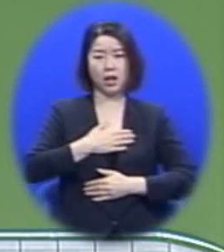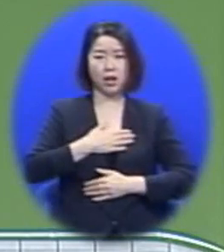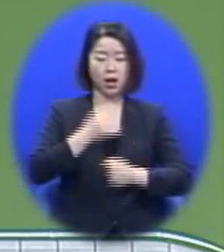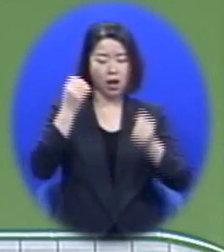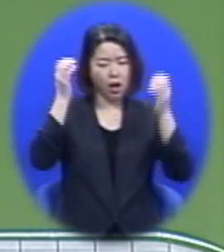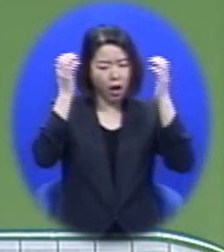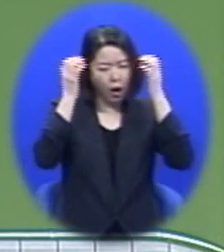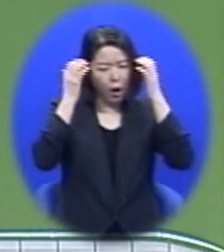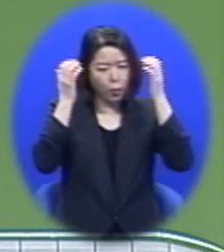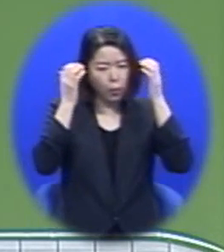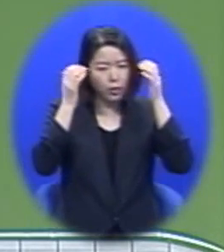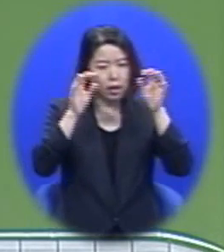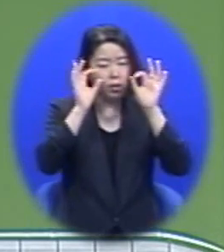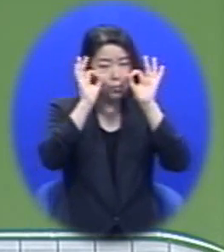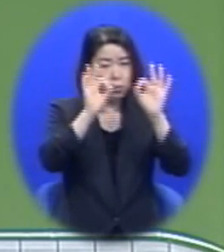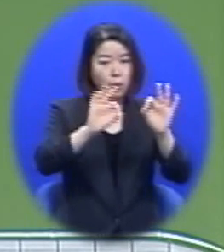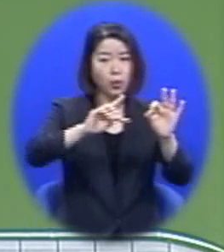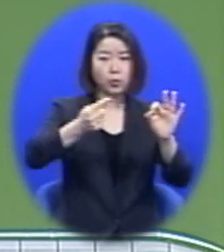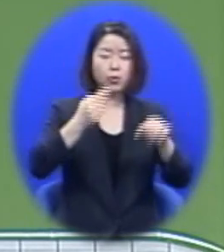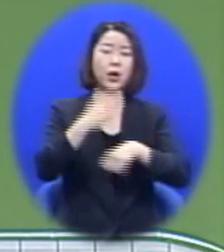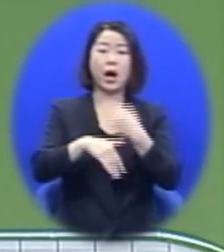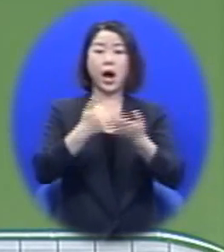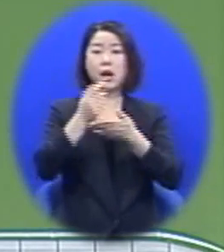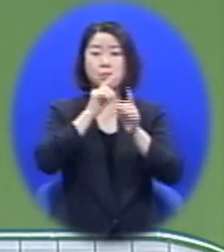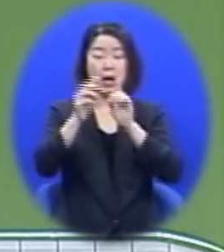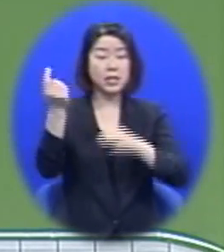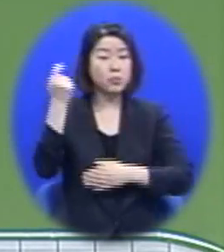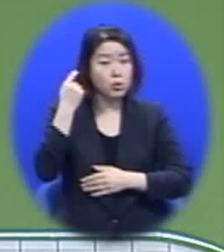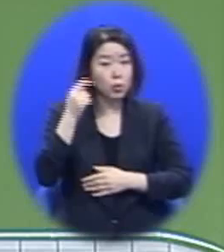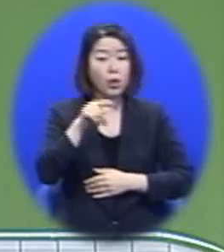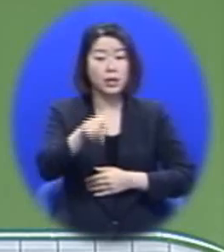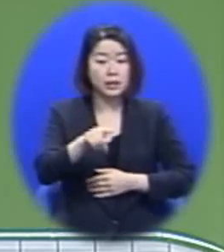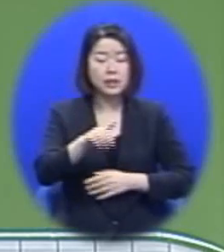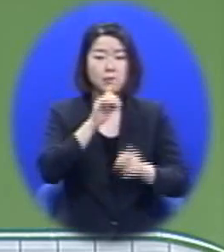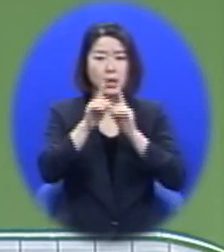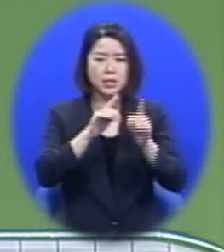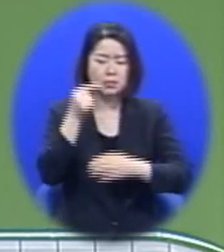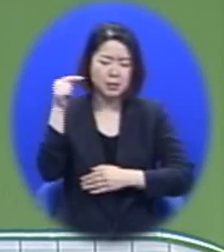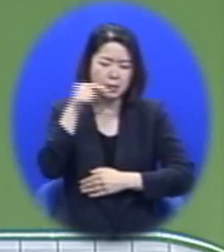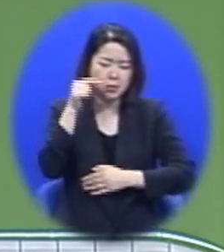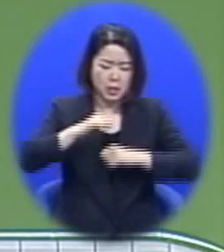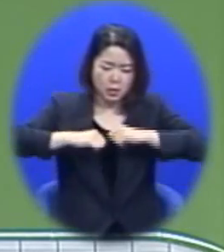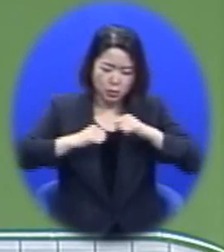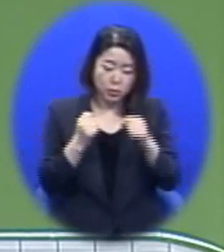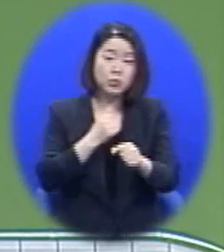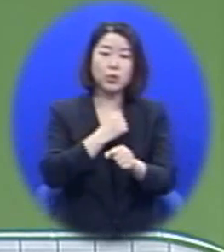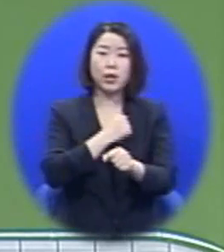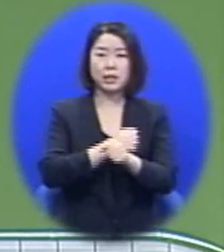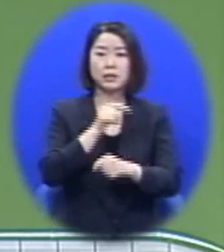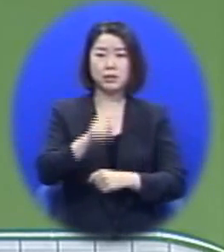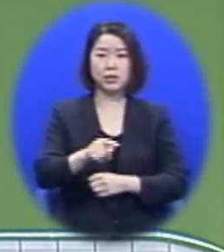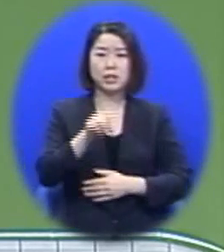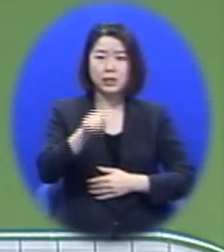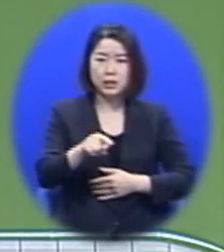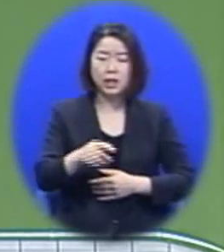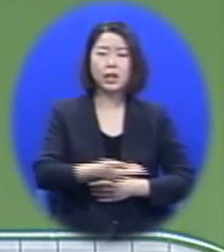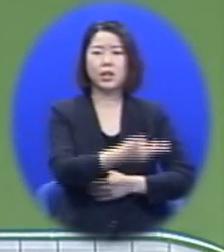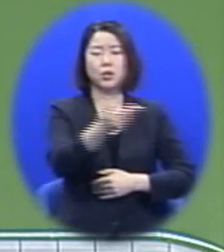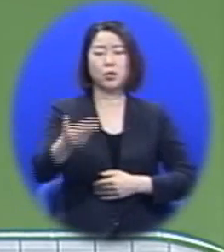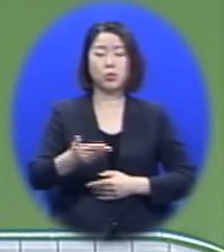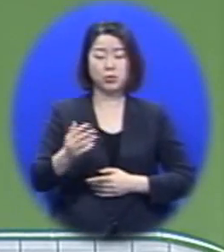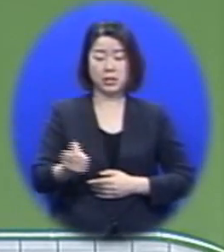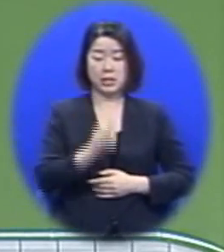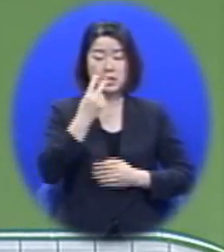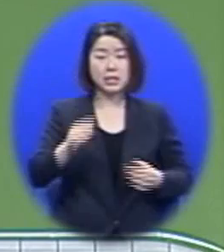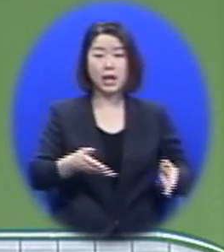고생스러워 보여도 힘들어 보여도 하나님의 말씀을 듣고 그 말씀에 철저하게 순종하는 것이, 그것이 여러분이 사는